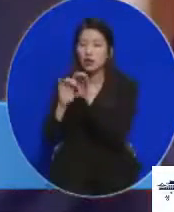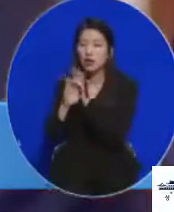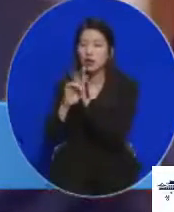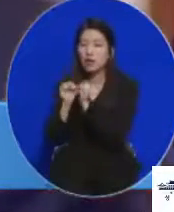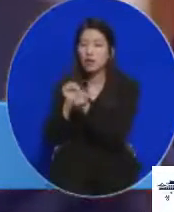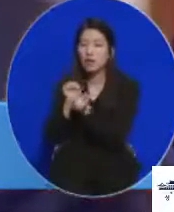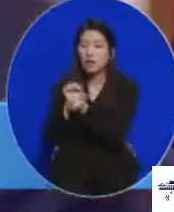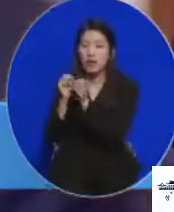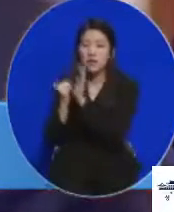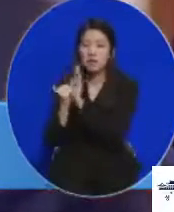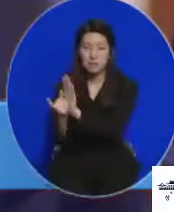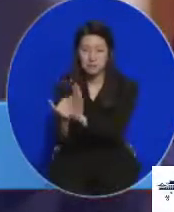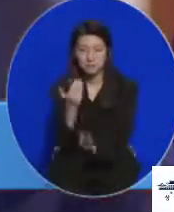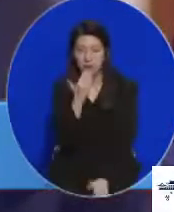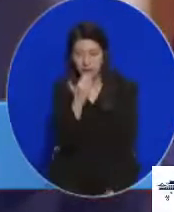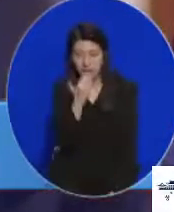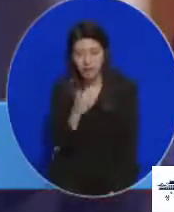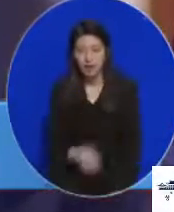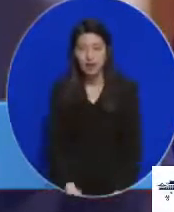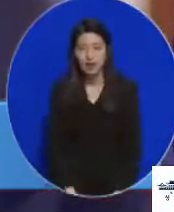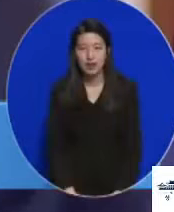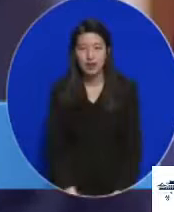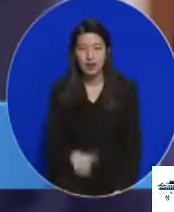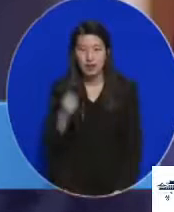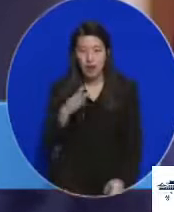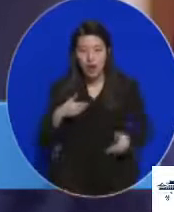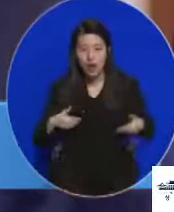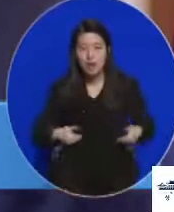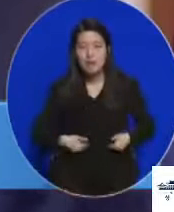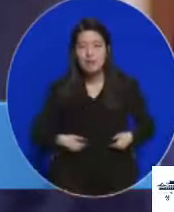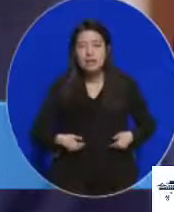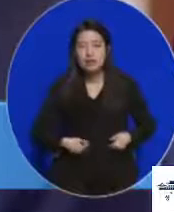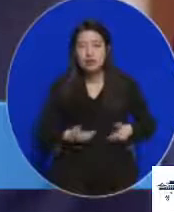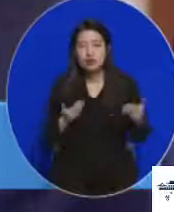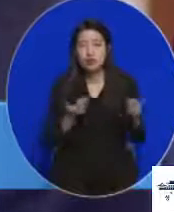필수 노동자 라는 말도 새롭게 생겨났습니다